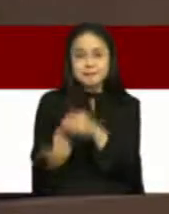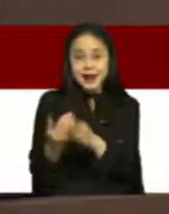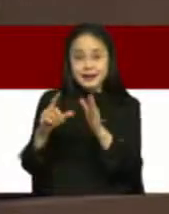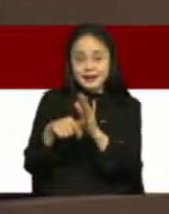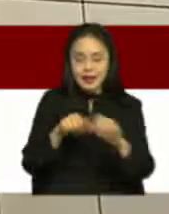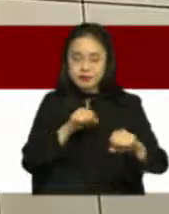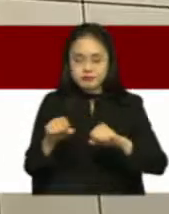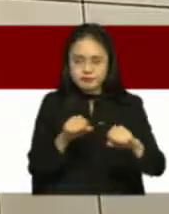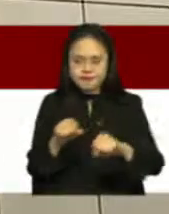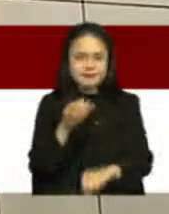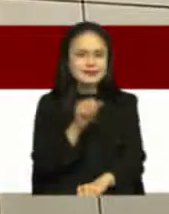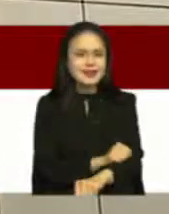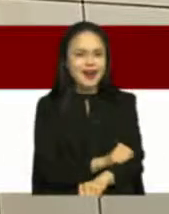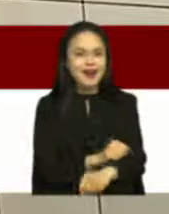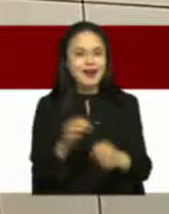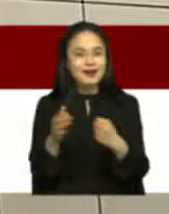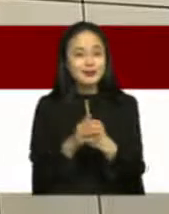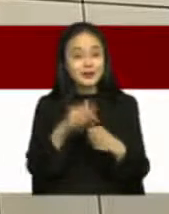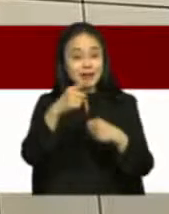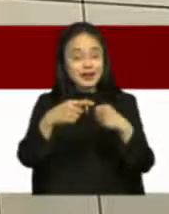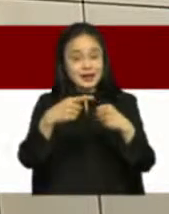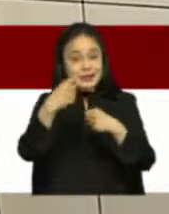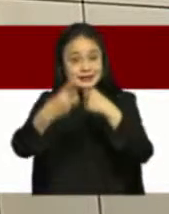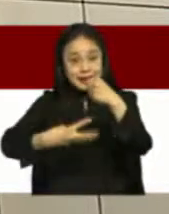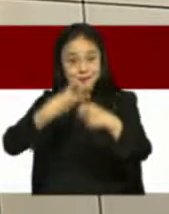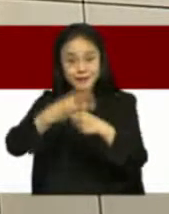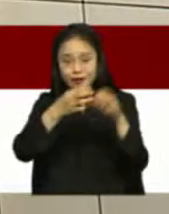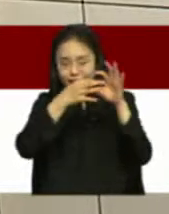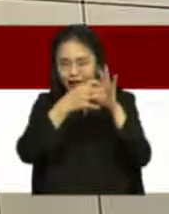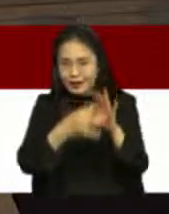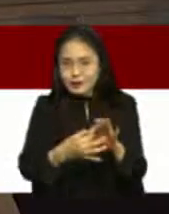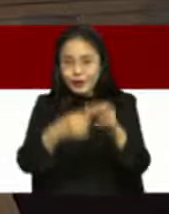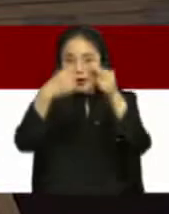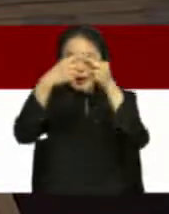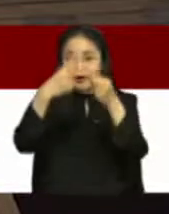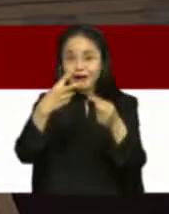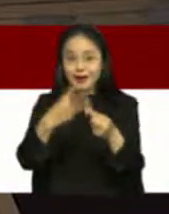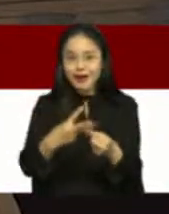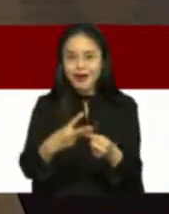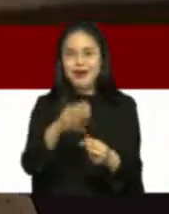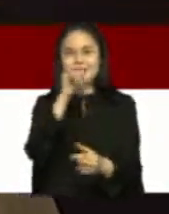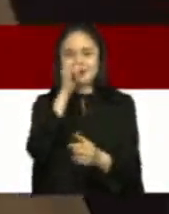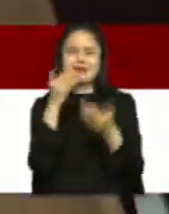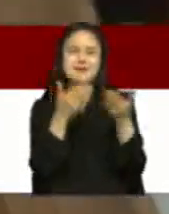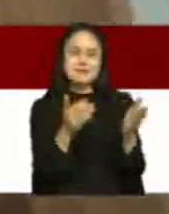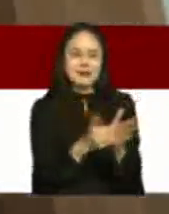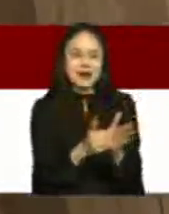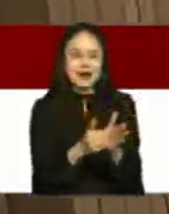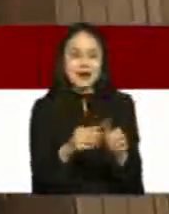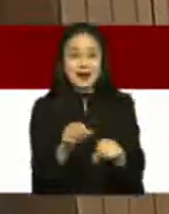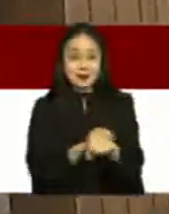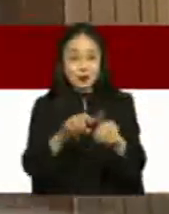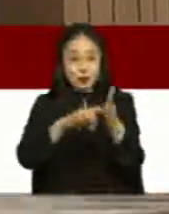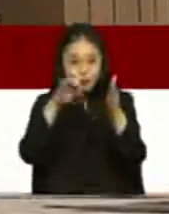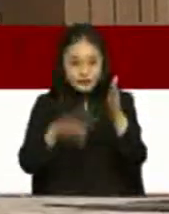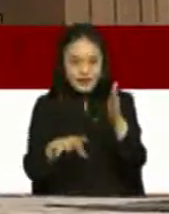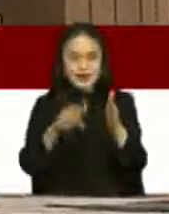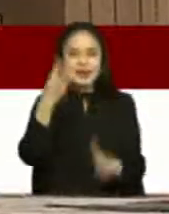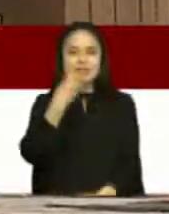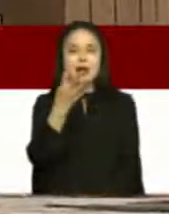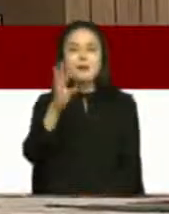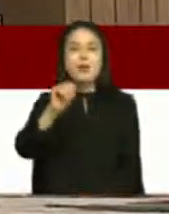연속 재난관리 우수 등급을 받은 송파구는 이번 선정으로 특별교부세 3억 5천만 원도 확보했습니다